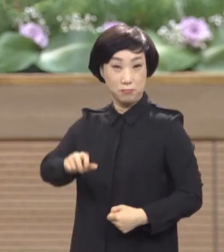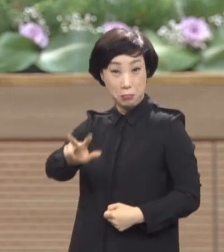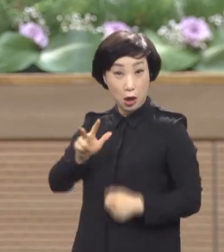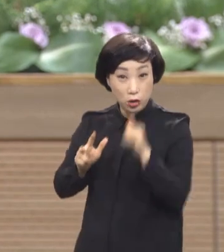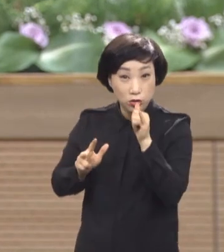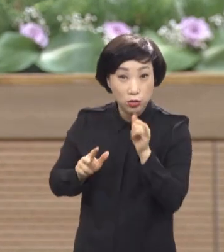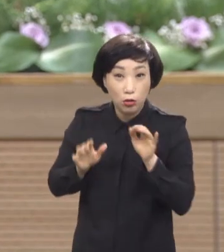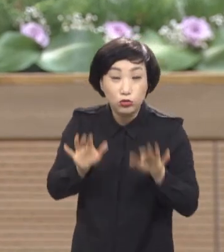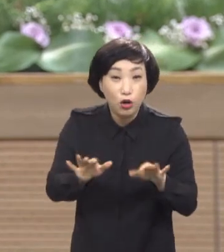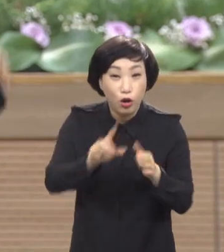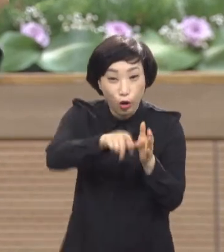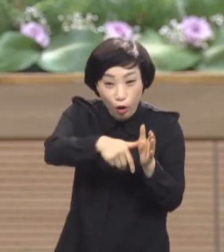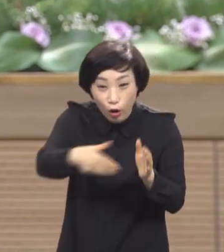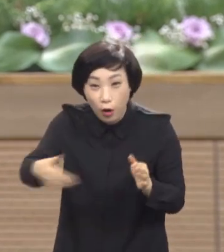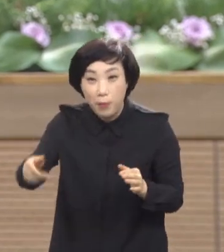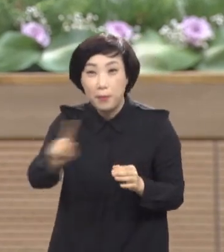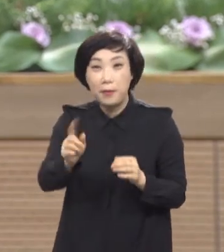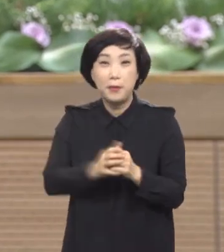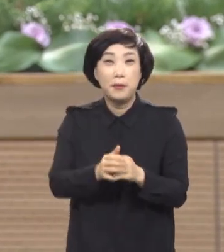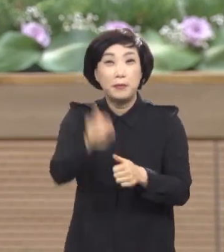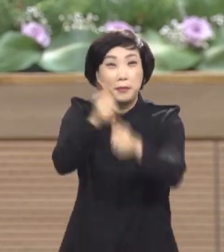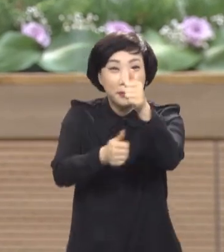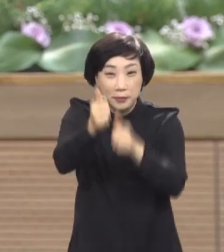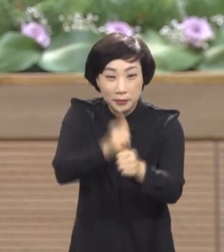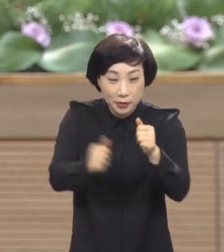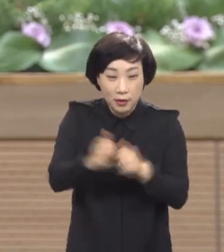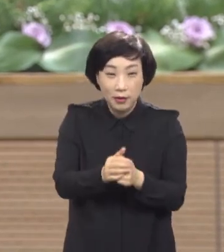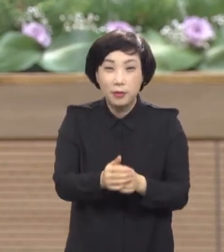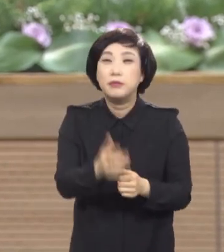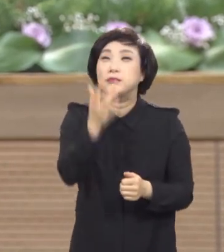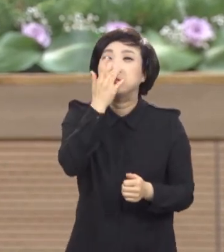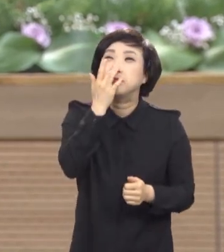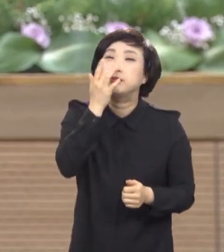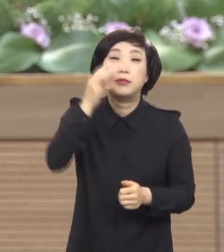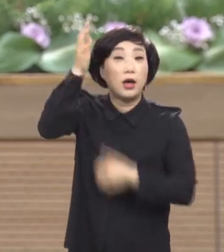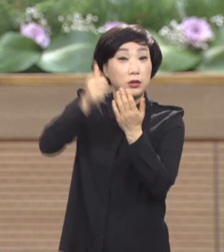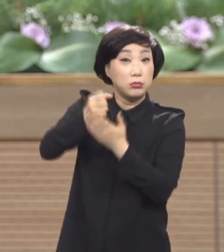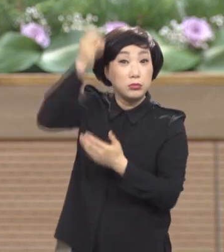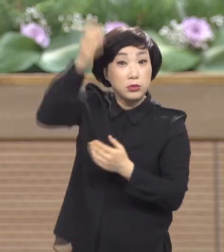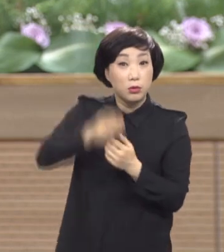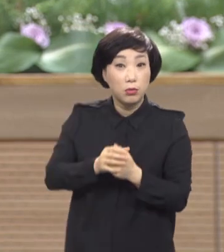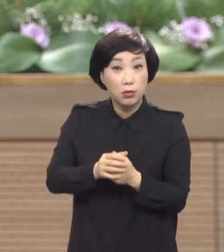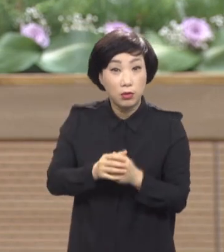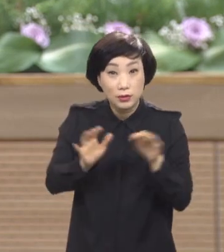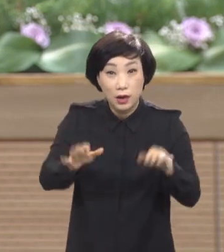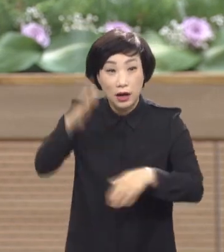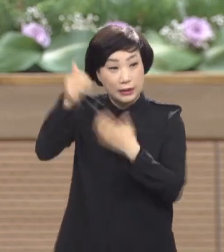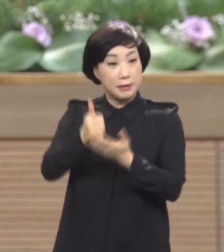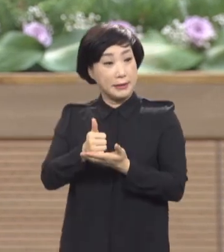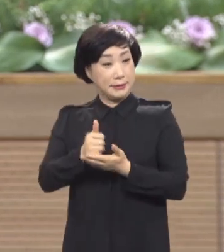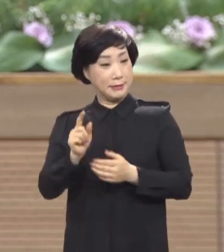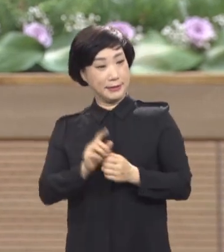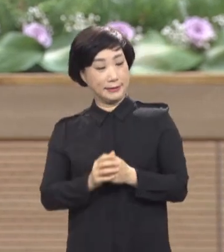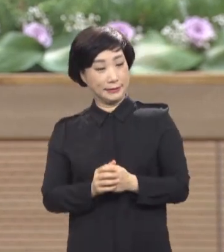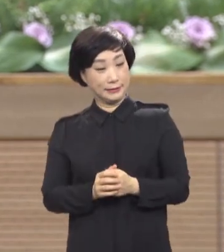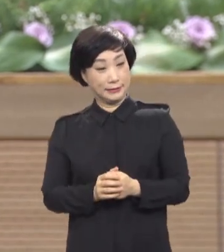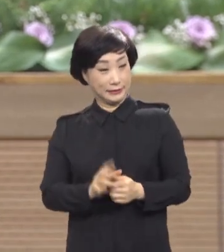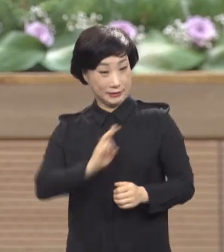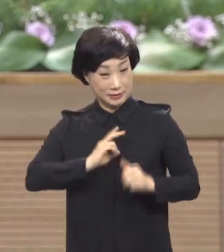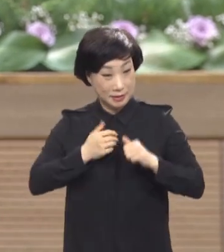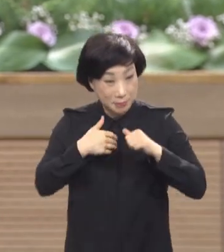그러다가 또 밑대가 내려가면 또 잊어버려 하나님을 하나님은 선지자를 통해서